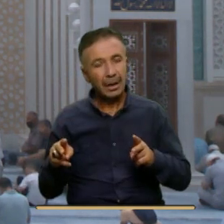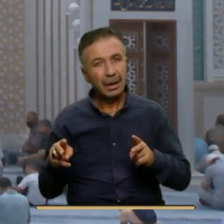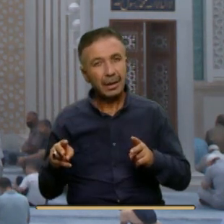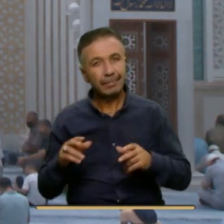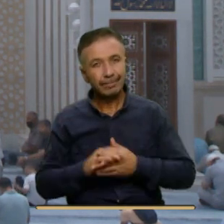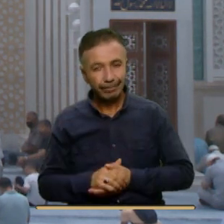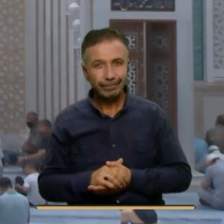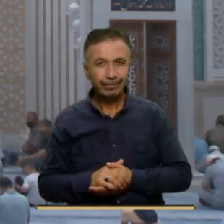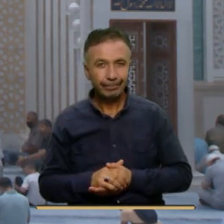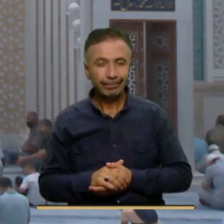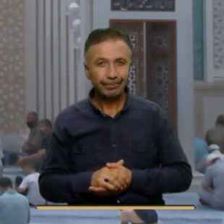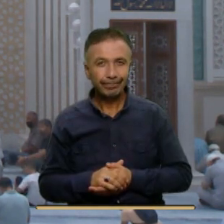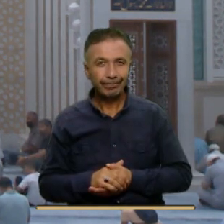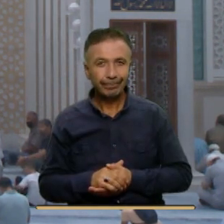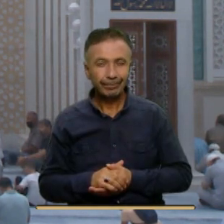kıymetli müminler.